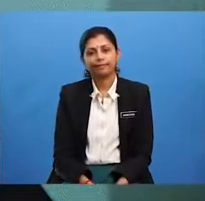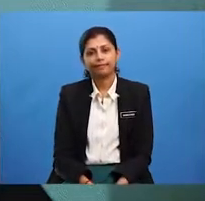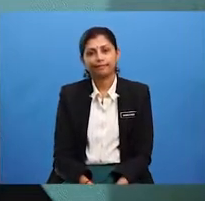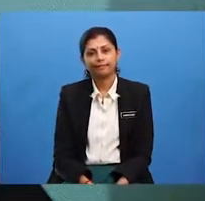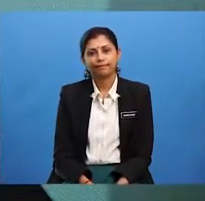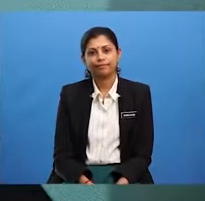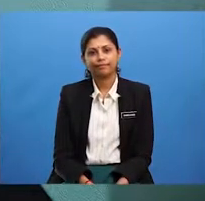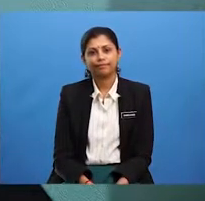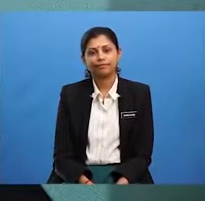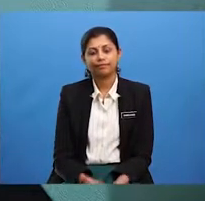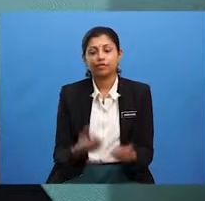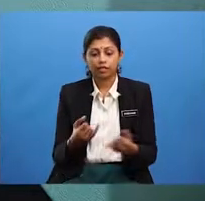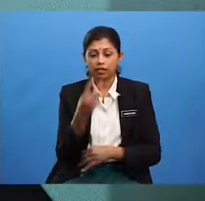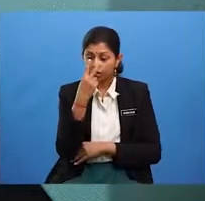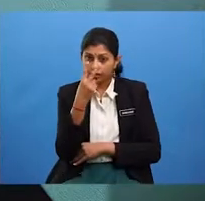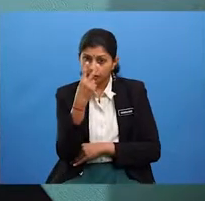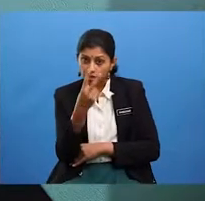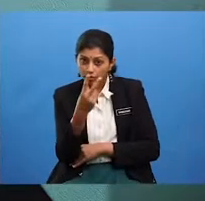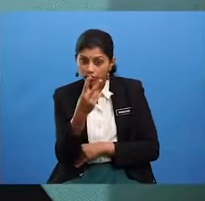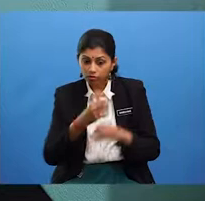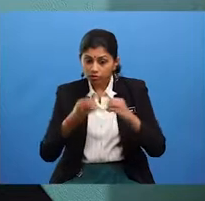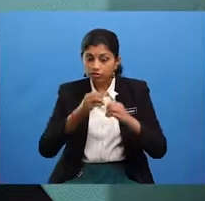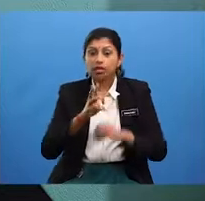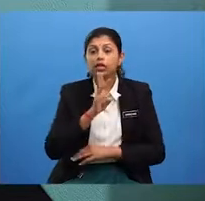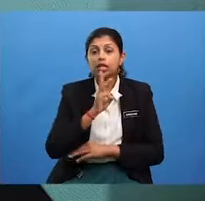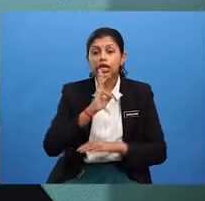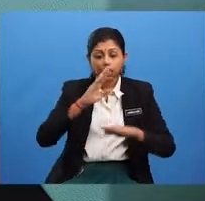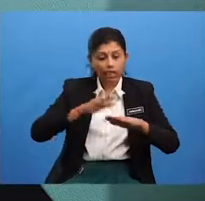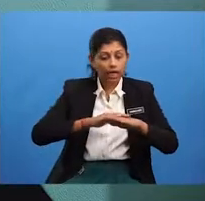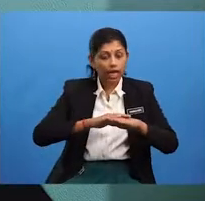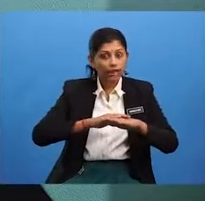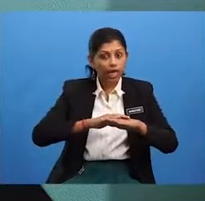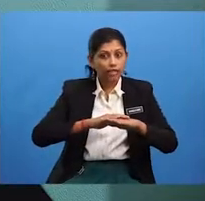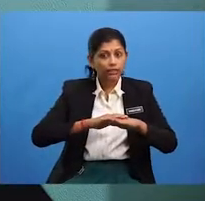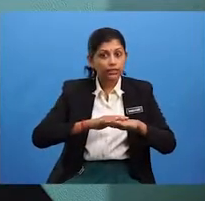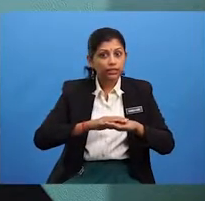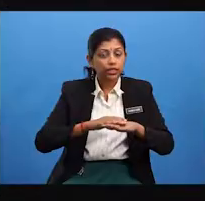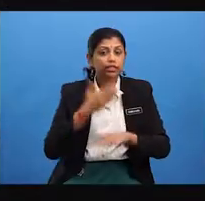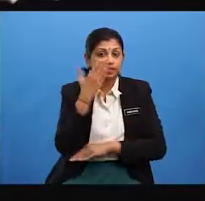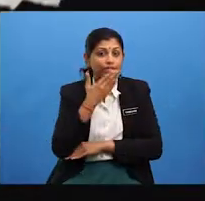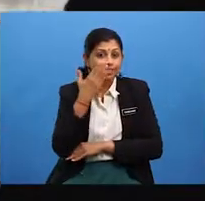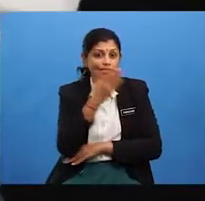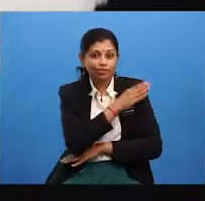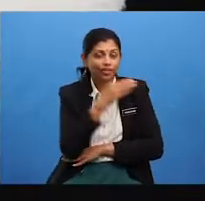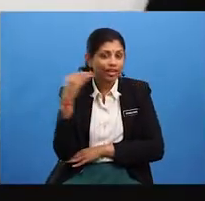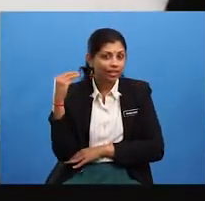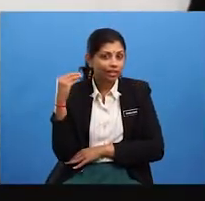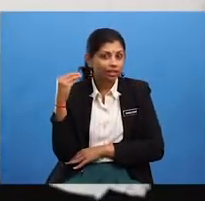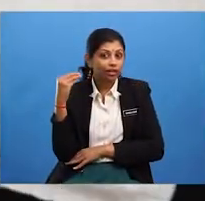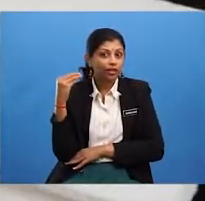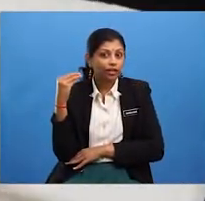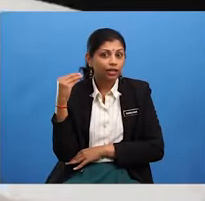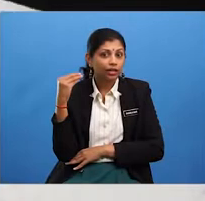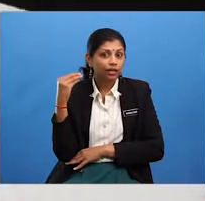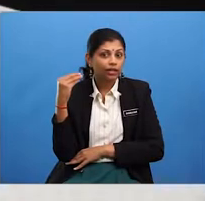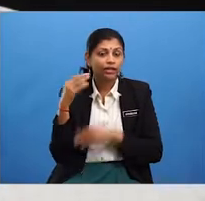Seterusnya, kita dapat lihat bahawa tiada titisan air yang terdapat pada tisu dapur